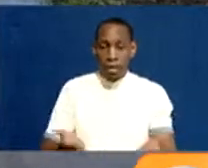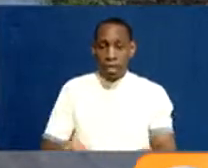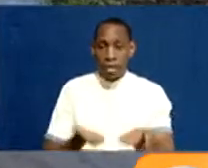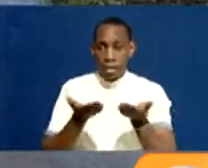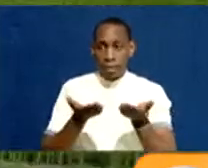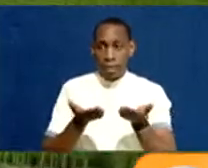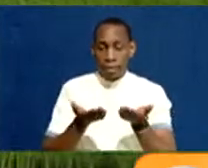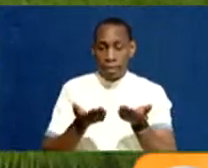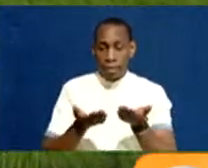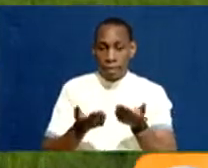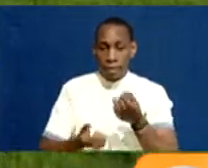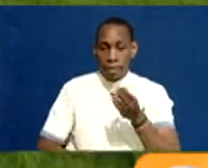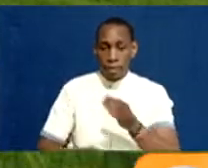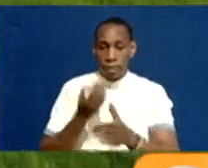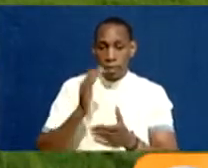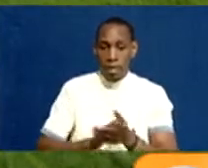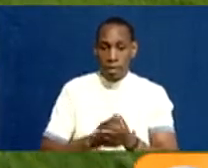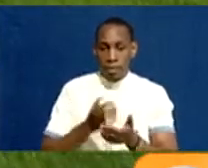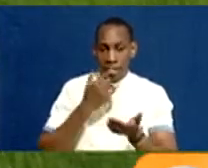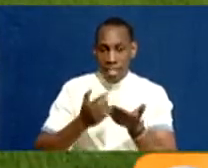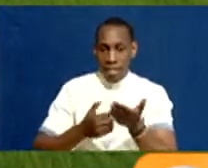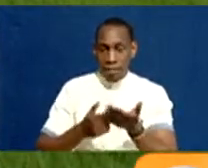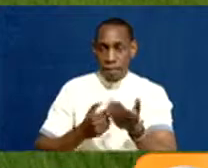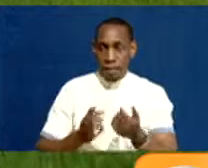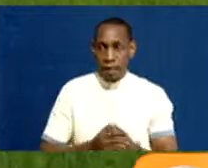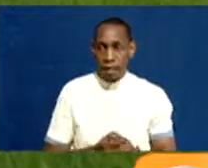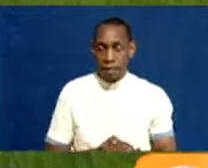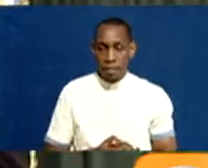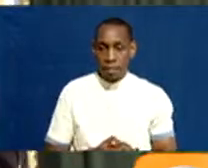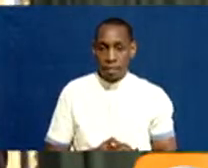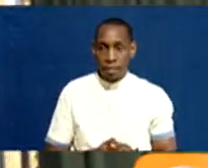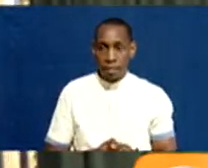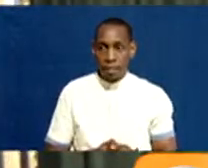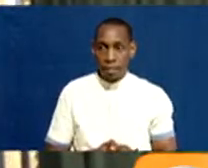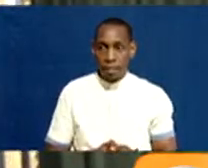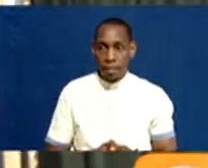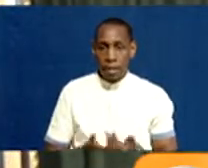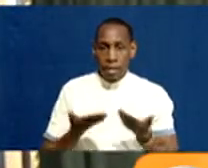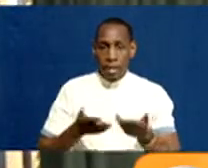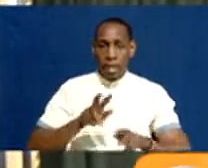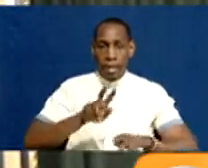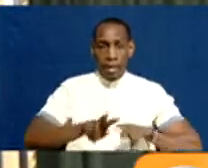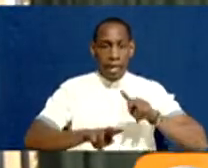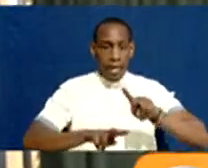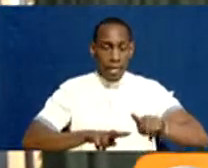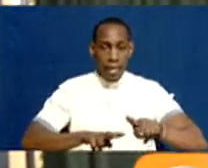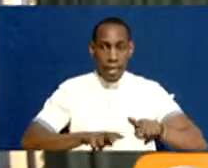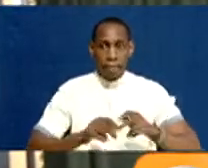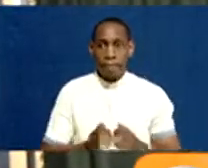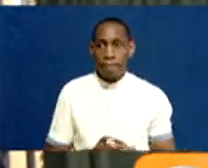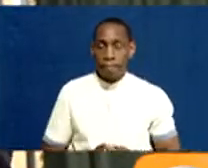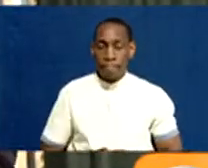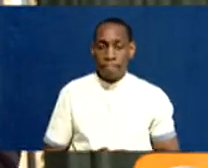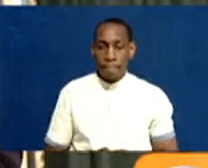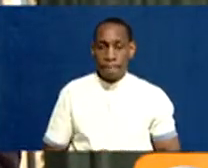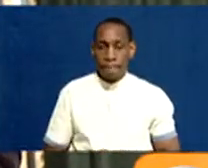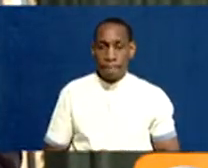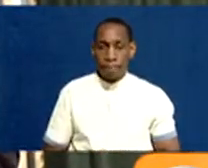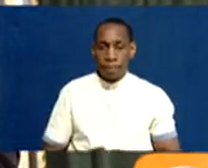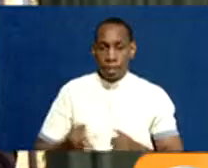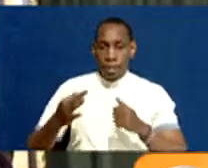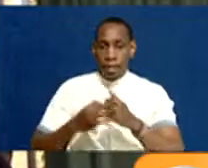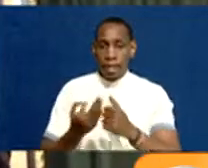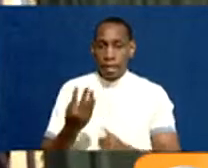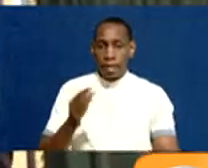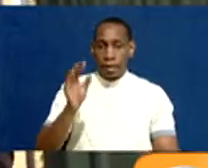itaimarisha uzalishaji wa mpunga kwa kiasi kikubwa. Hapa Kirinyaga ndio tunapata